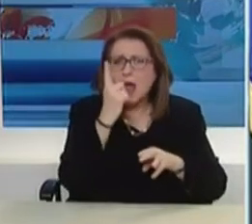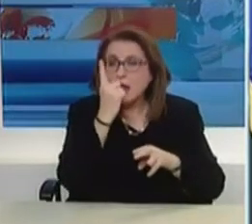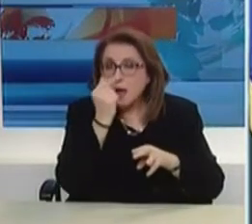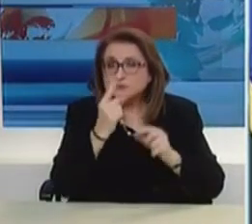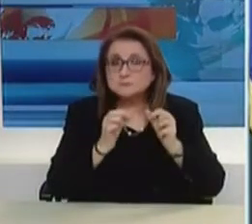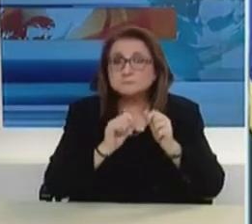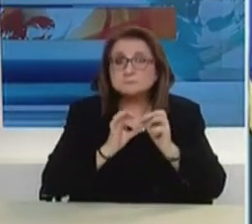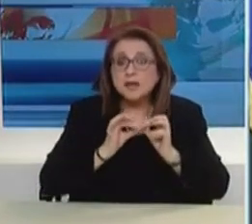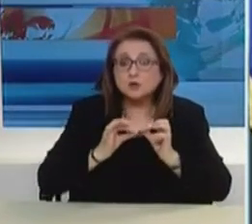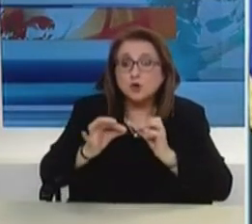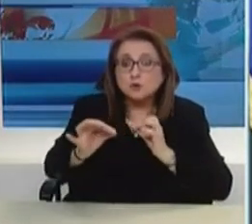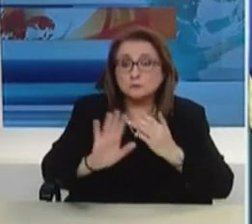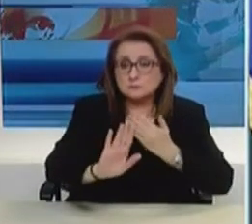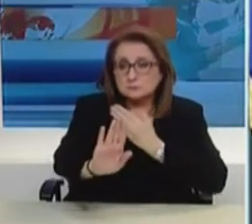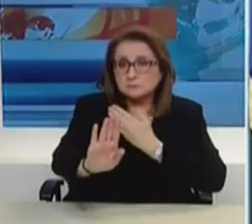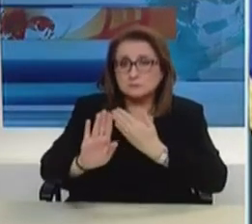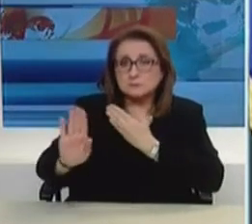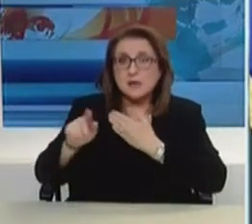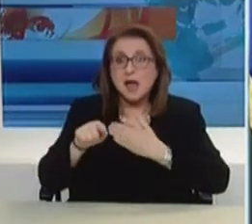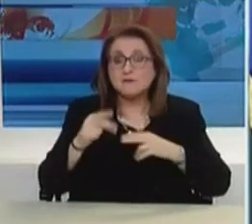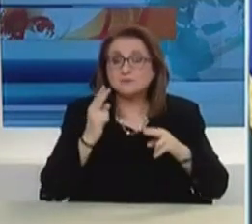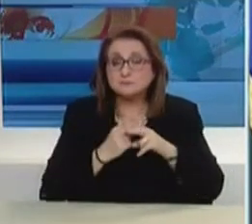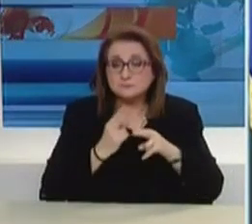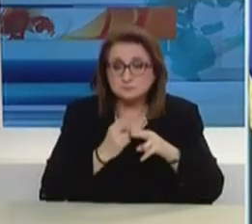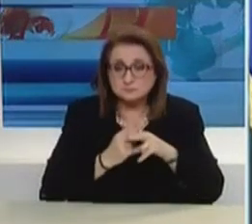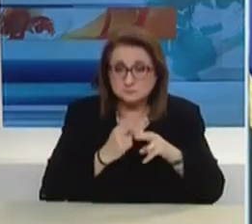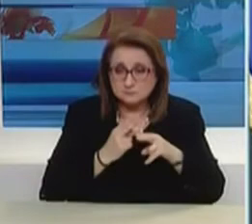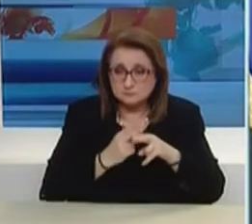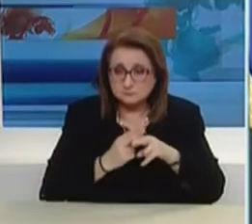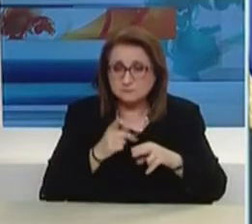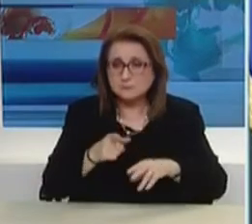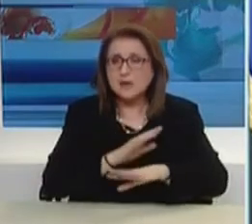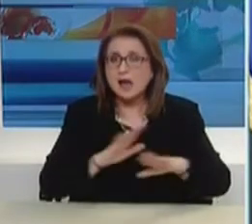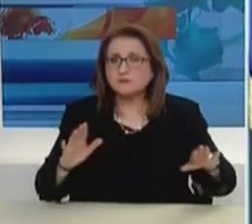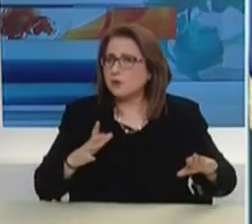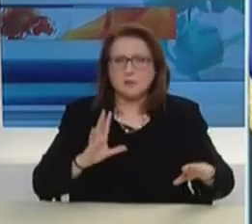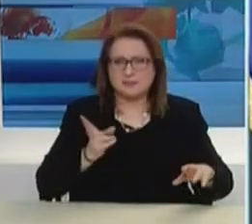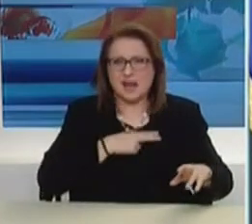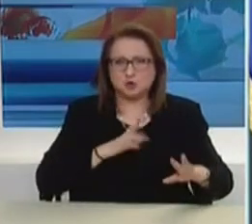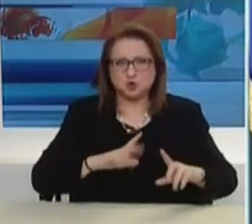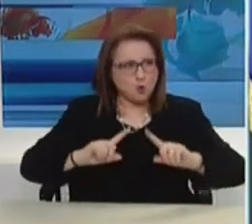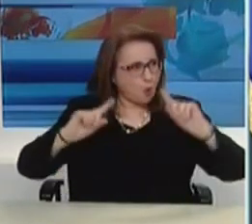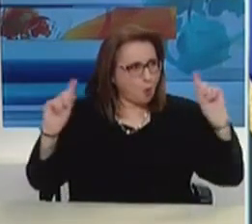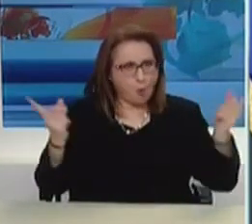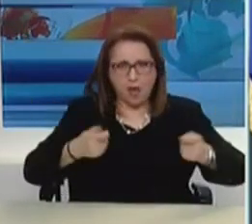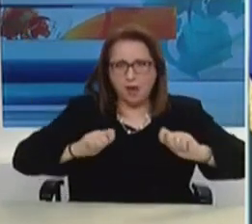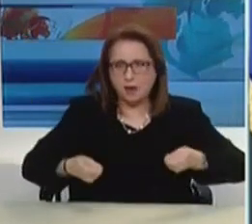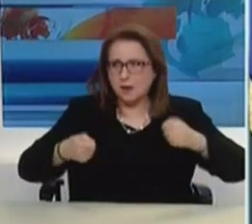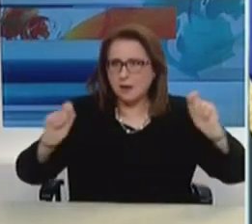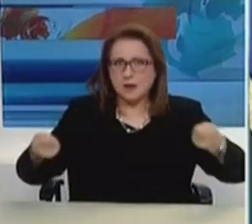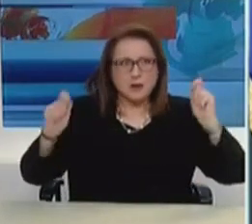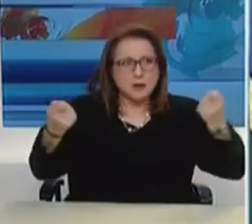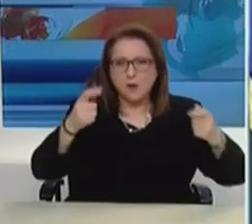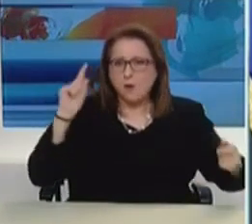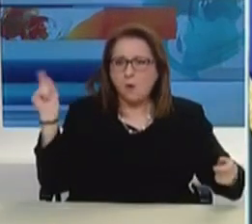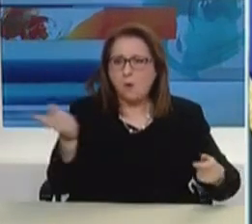χώρας. Αυτό μας ενδιαφέρει. Η φυσική απόσταση μας ενδιαφέρει. Δεν μας ενδιαφέρει να παραλύσουν τα πάντα. Έτσι, να είμαστε σαφείς σε αυτό. Γιατί δέχομαι